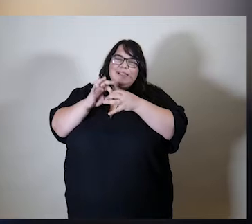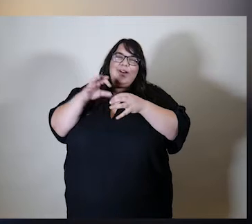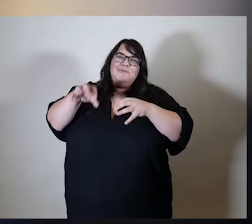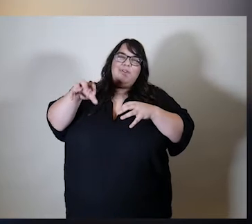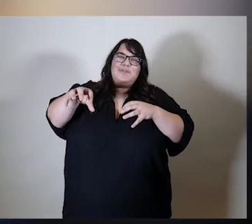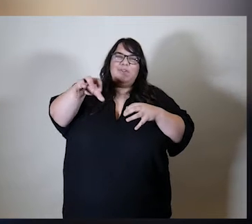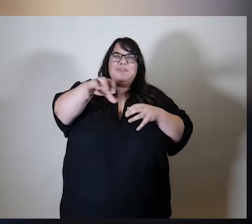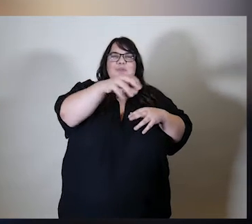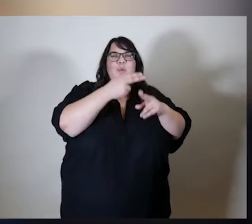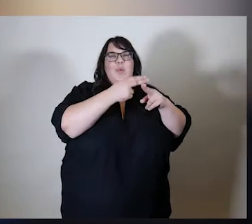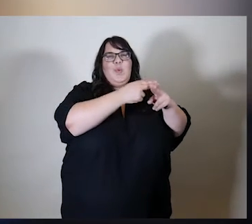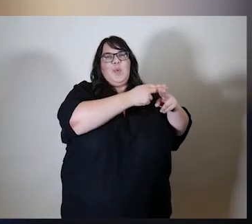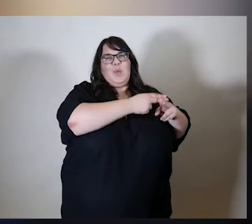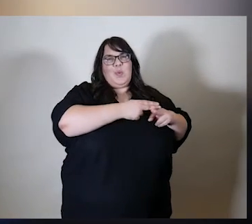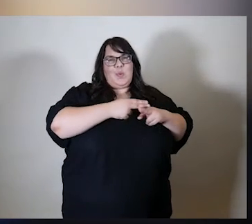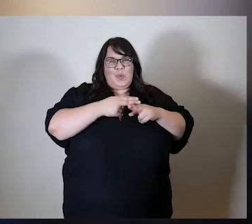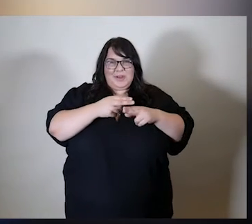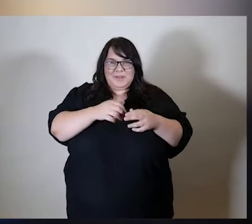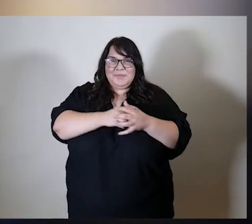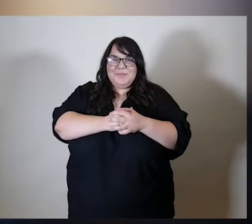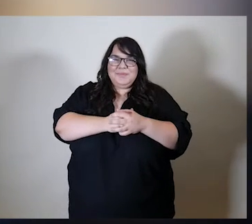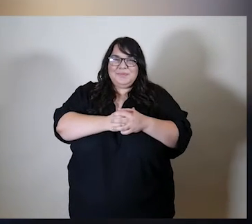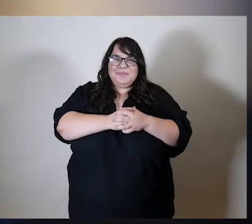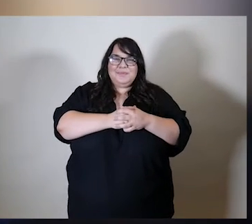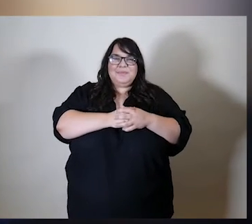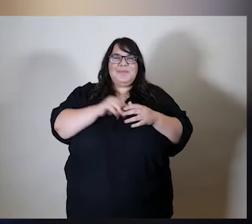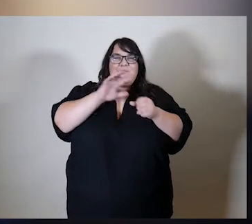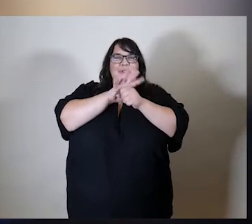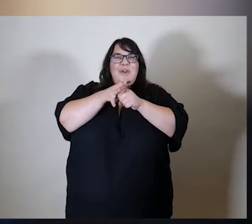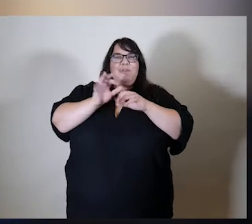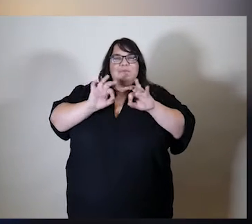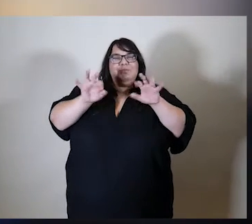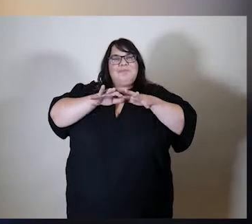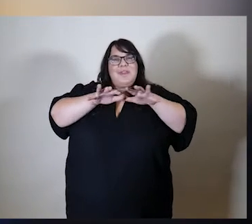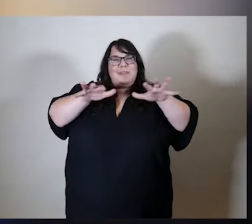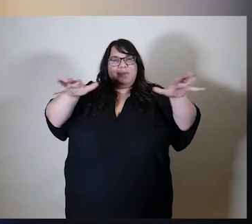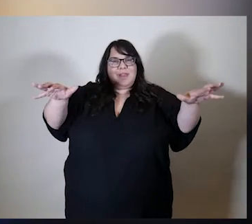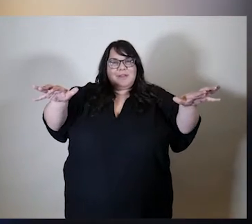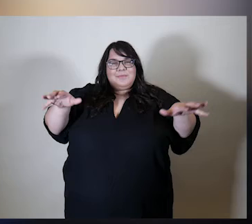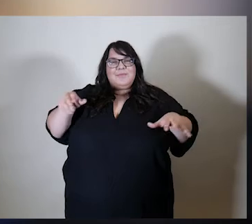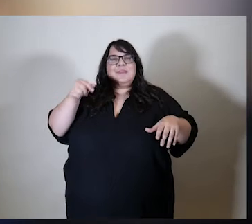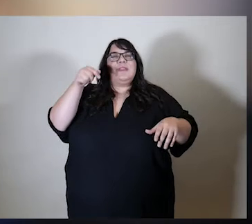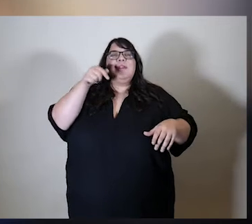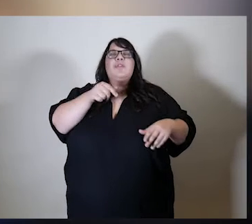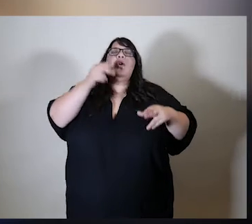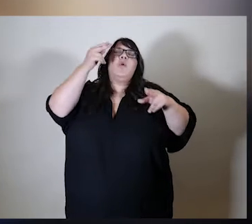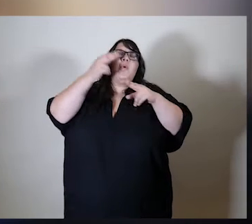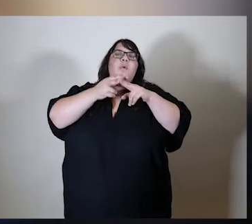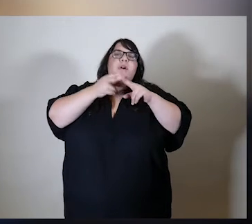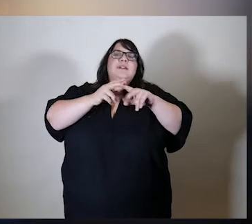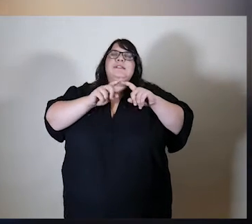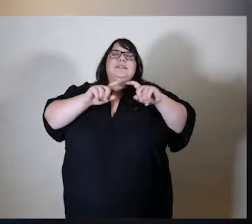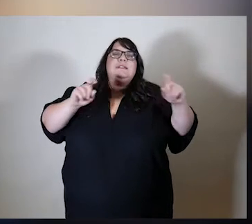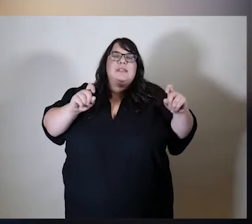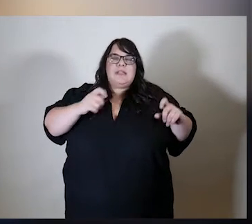Νήσων σε συνεργασία με πολλούς και αξιόλογους φορείς κοινωνικής δράσης. Η πανδημία COVID-19 έρθει να